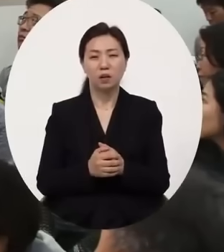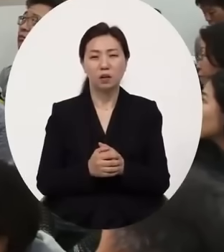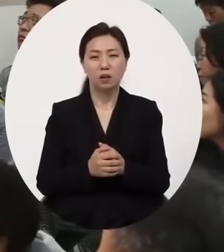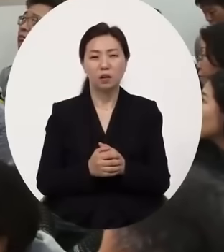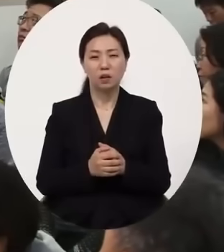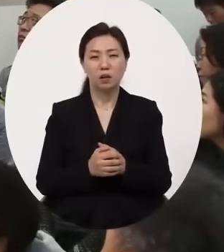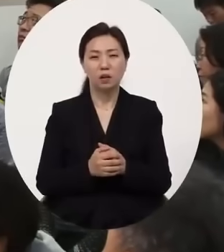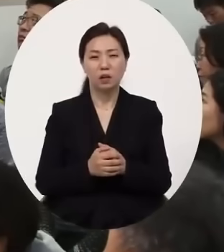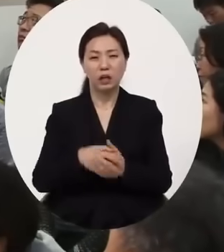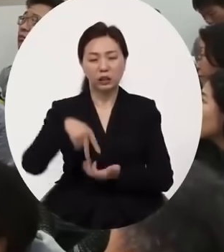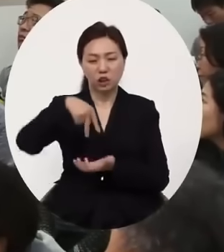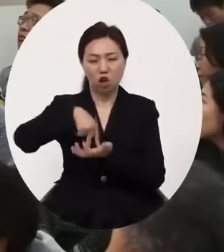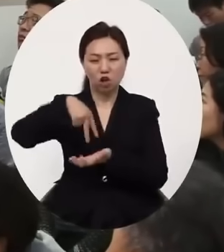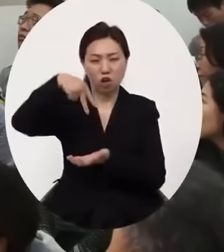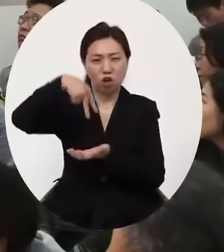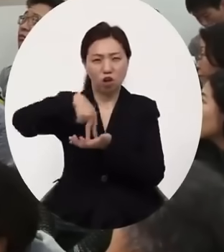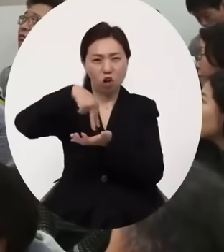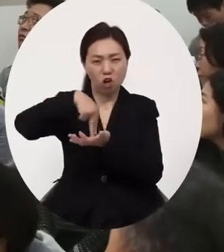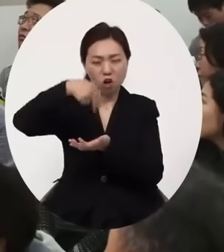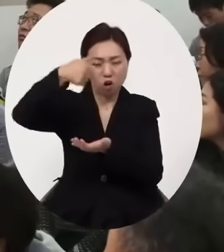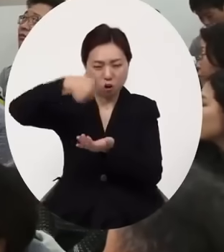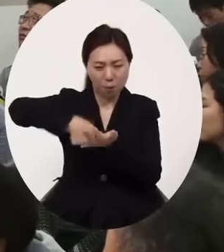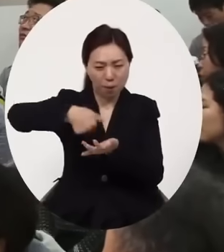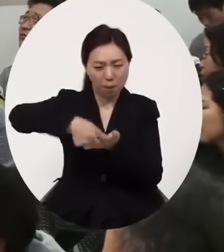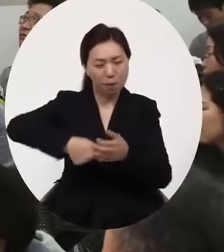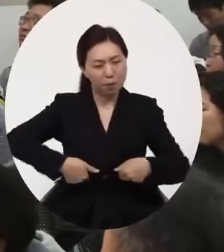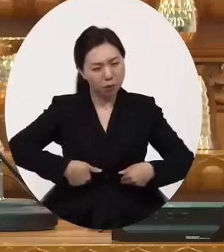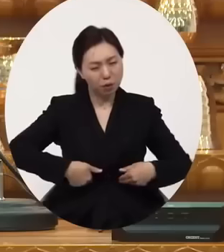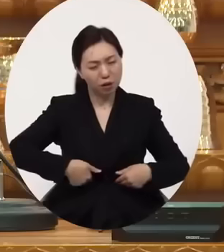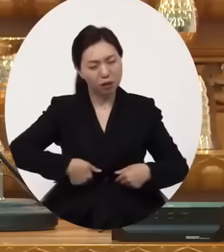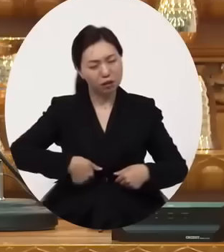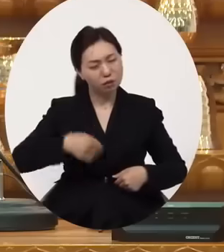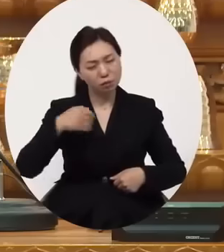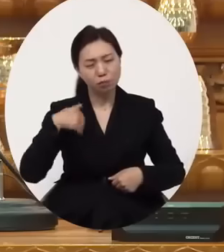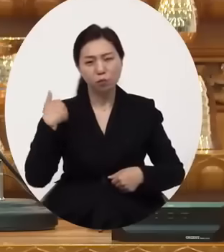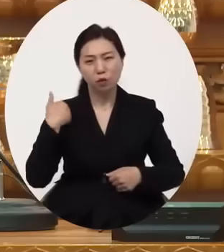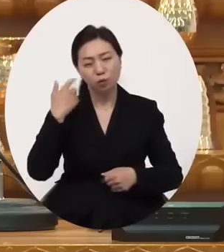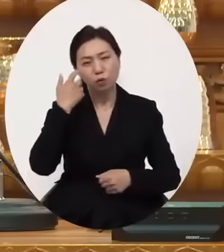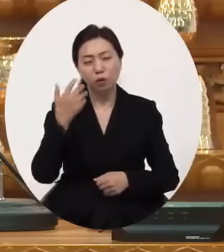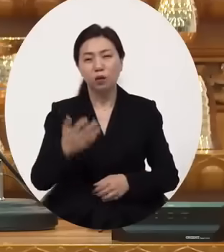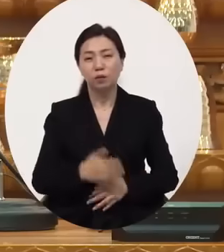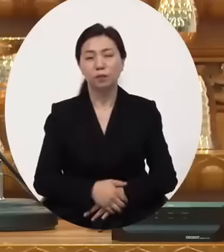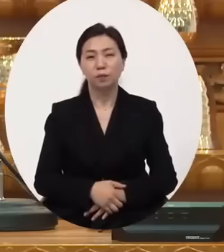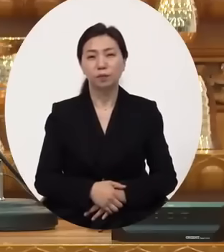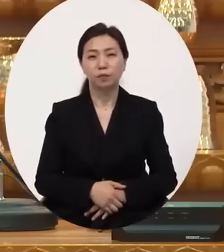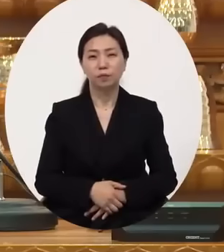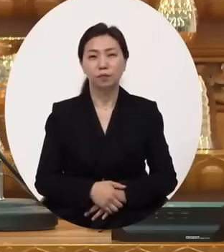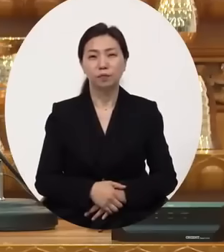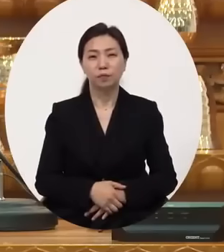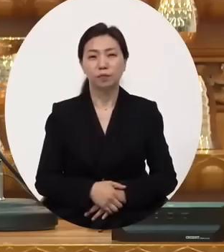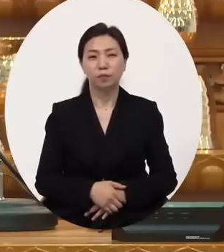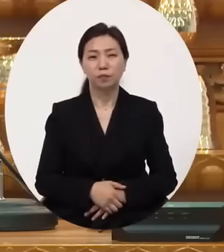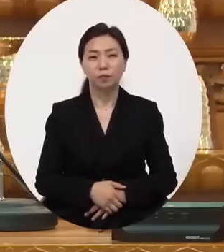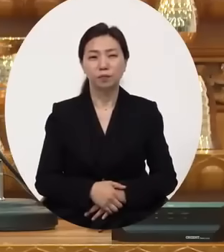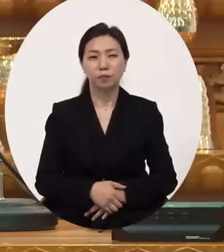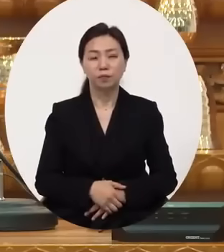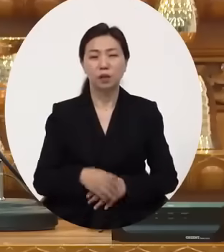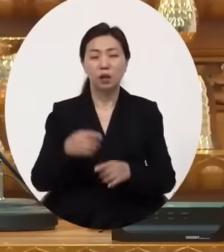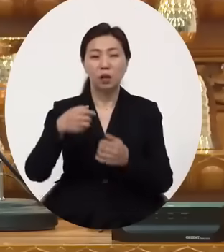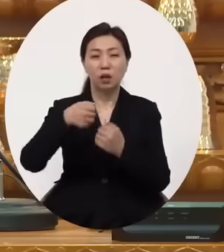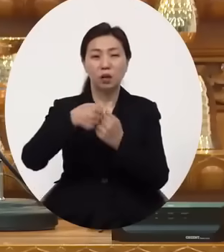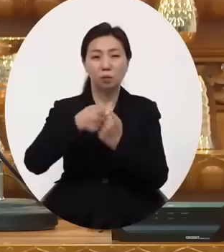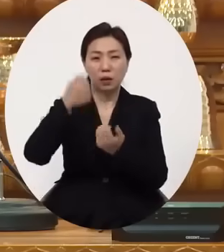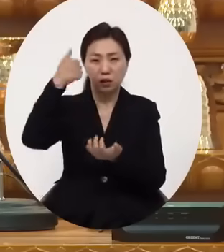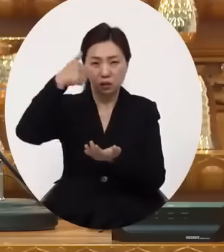벌벌을 따위 먹을 때까지 이걸 계속 해야 되는가? 근데 이제 병원에 가서 검사를 했을 때 무릎 연골이